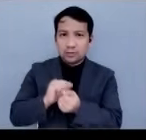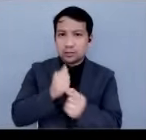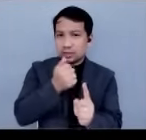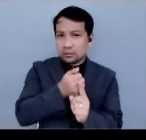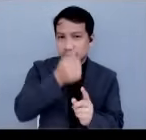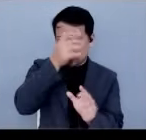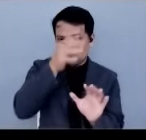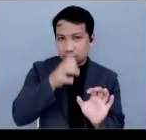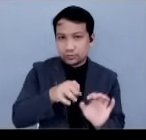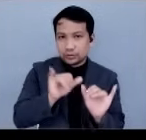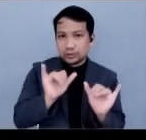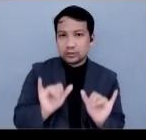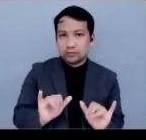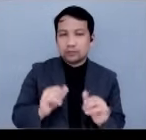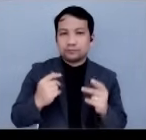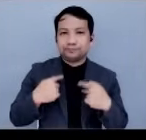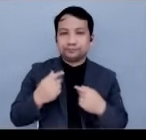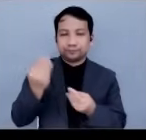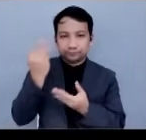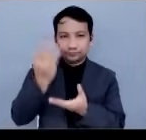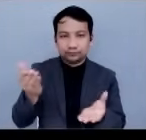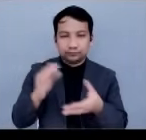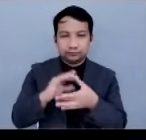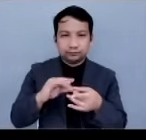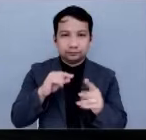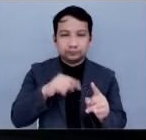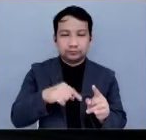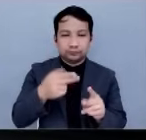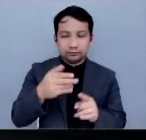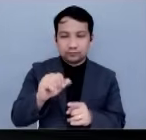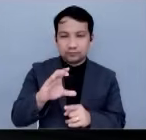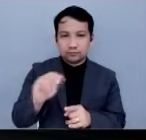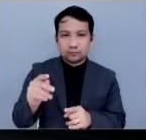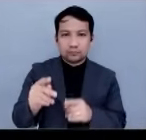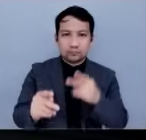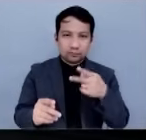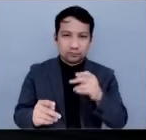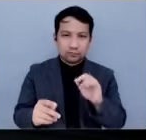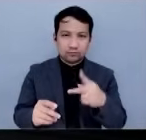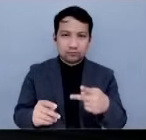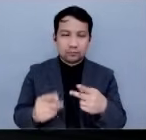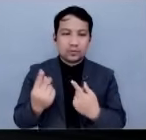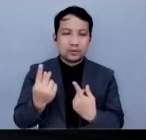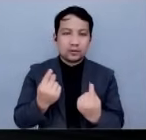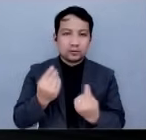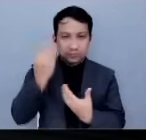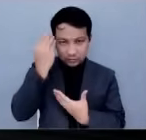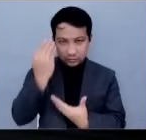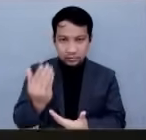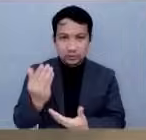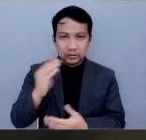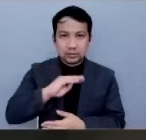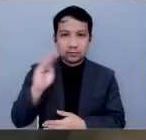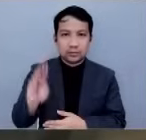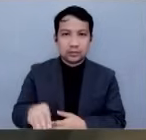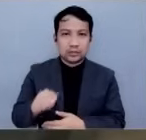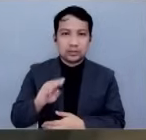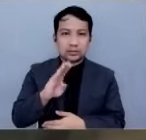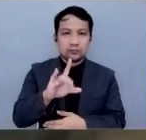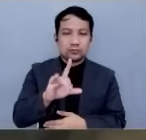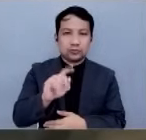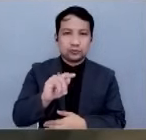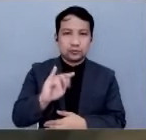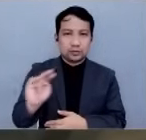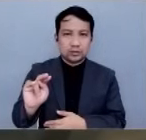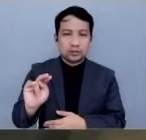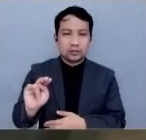para kumita, isinalaysay rin ang isa sa hackers na si alias Kangkong ang ginagawa umano niya sa Manila Bulletin. Nakapasok daw